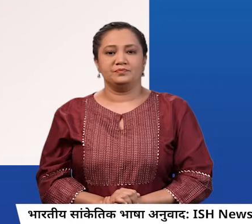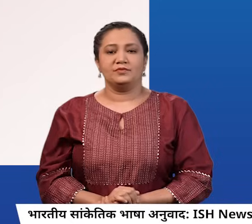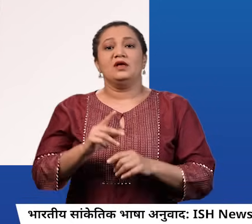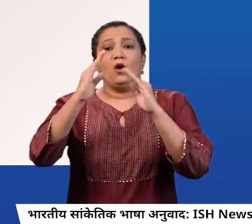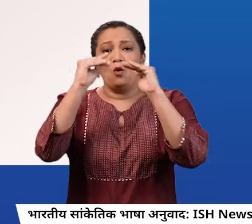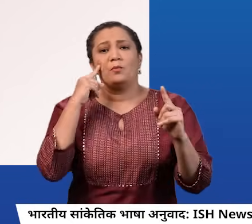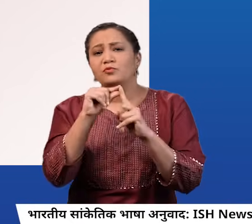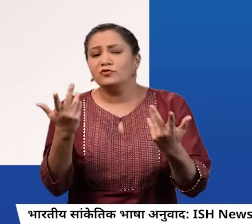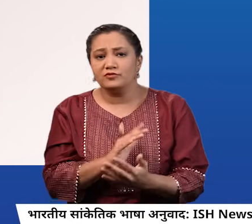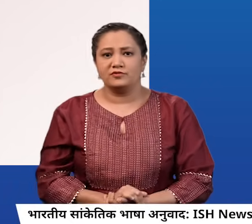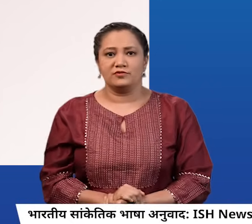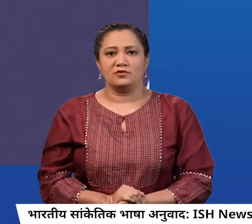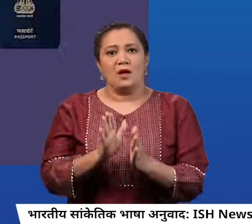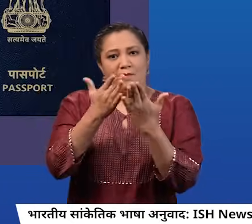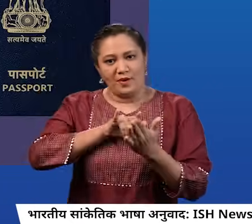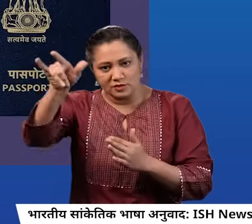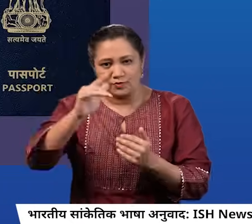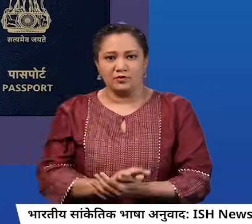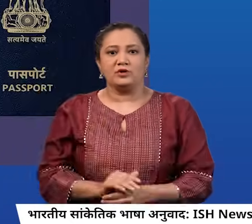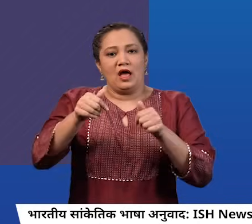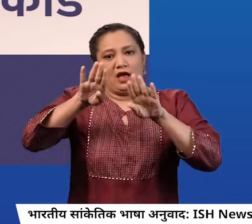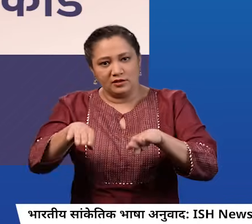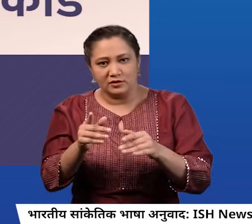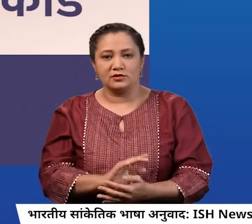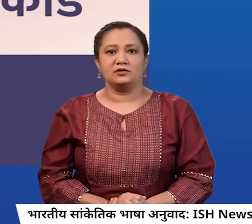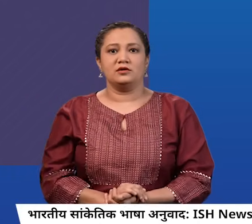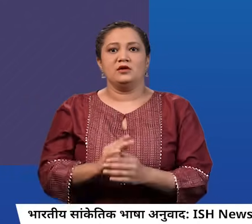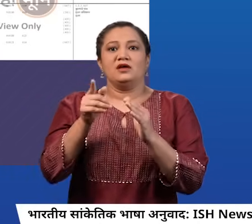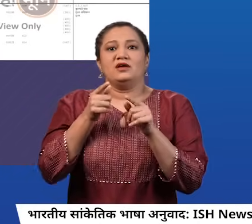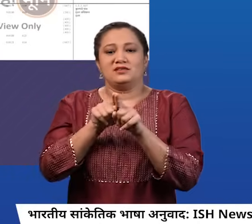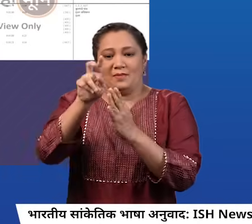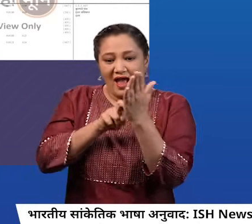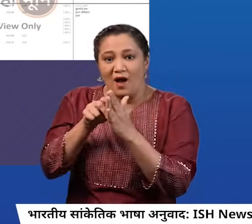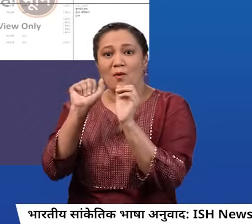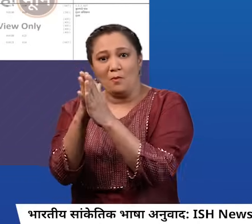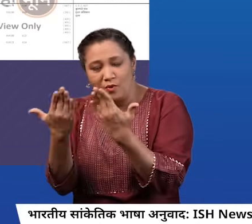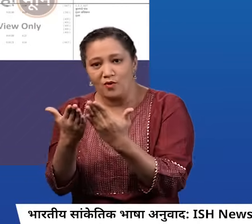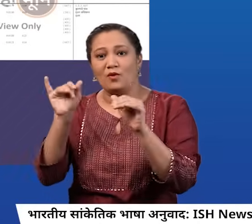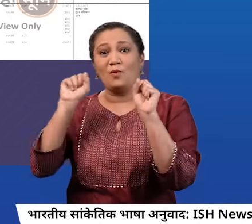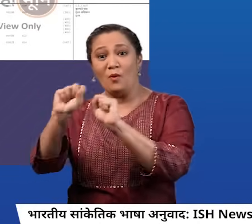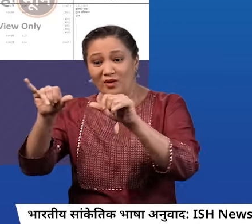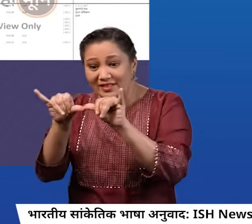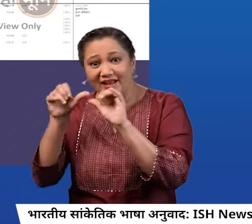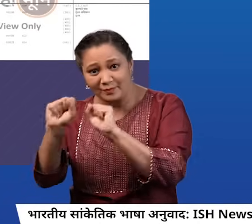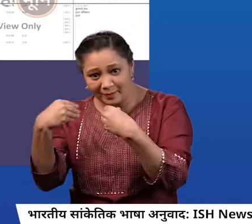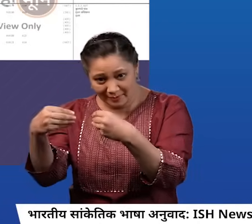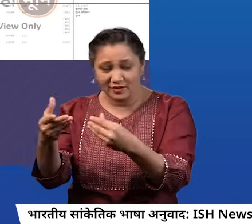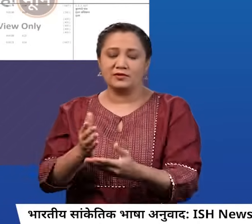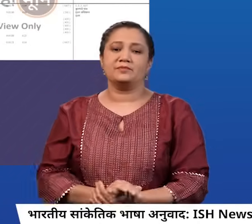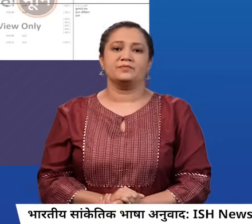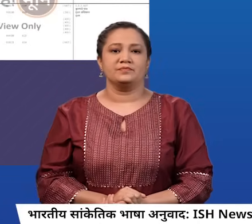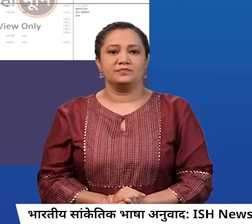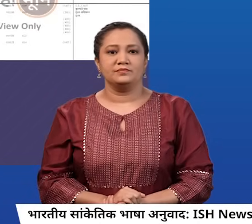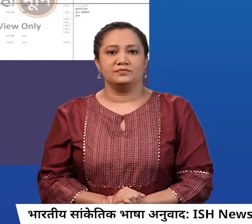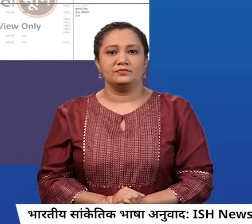आणि रही वाचाचा पुरावा मुणूं तुम्ही भारतिया पास्पोर्ट, आधारकार्ड, महसूल खात्याचा किसान बही या पुस्तिके सह जमीनीचा मालकी